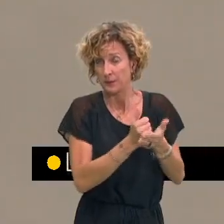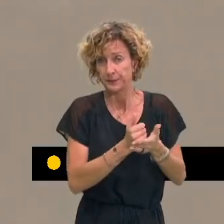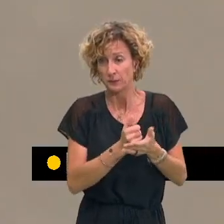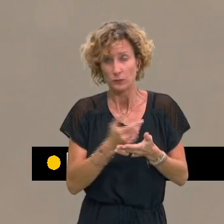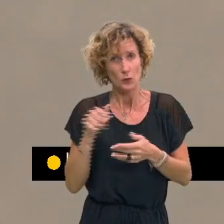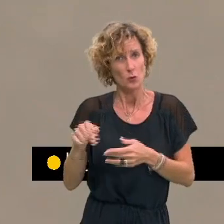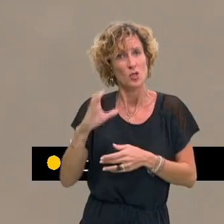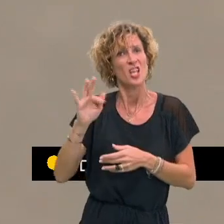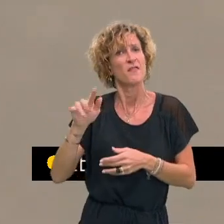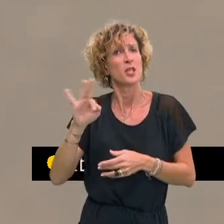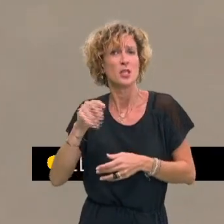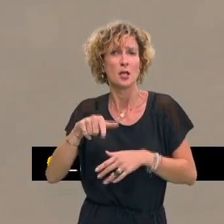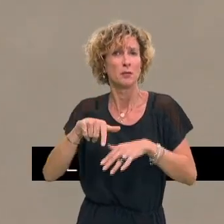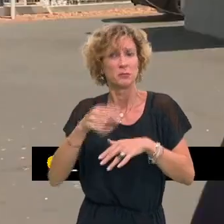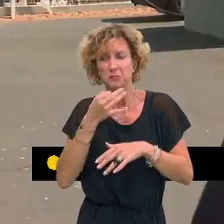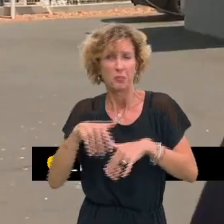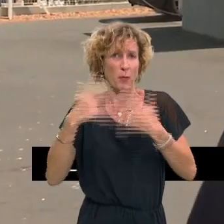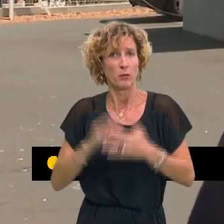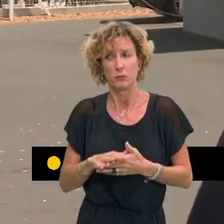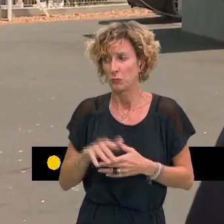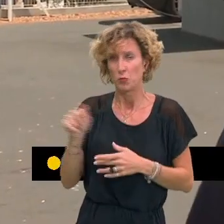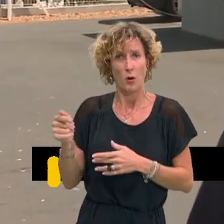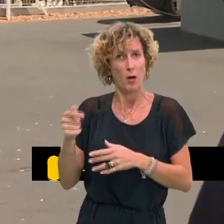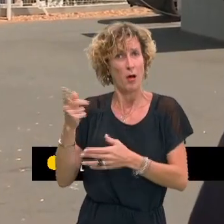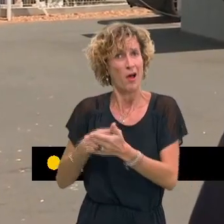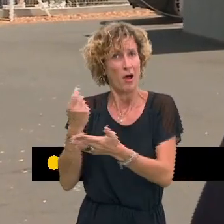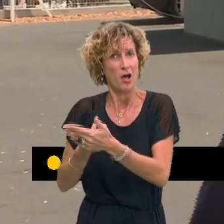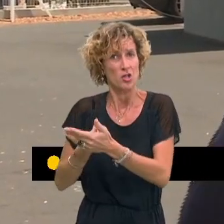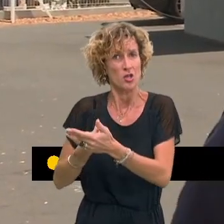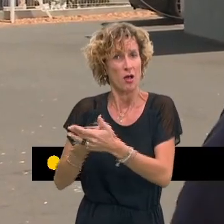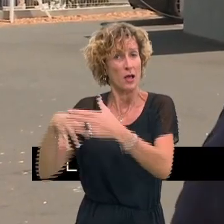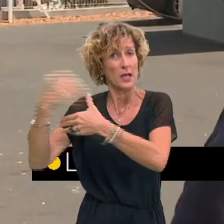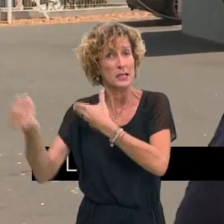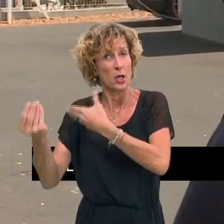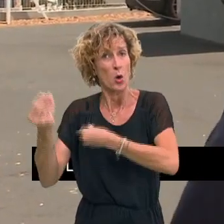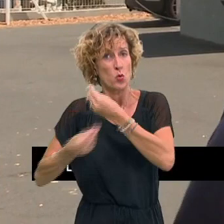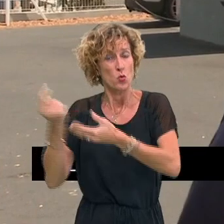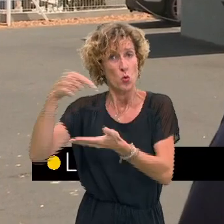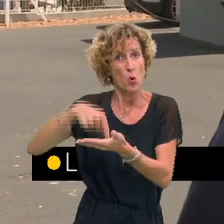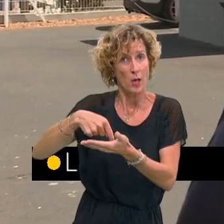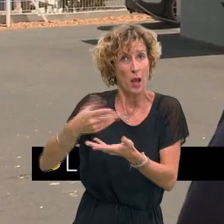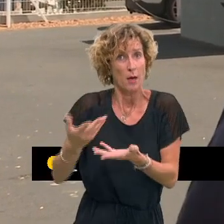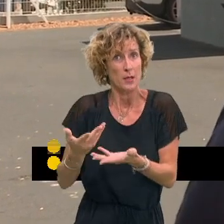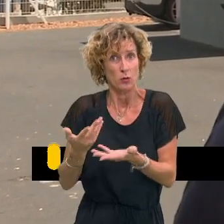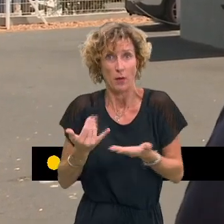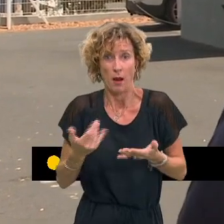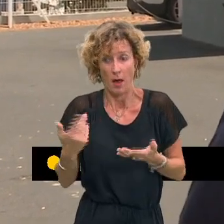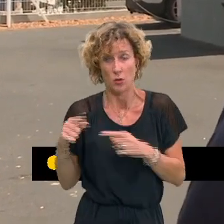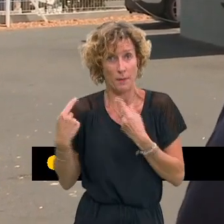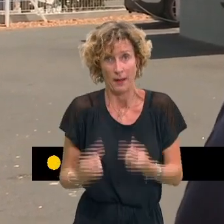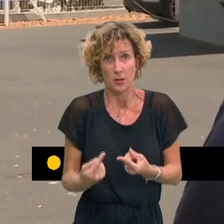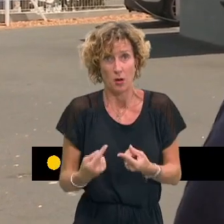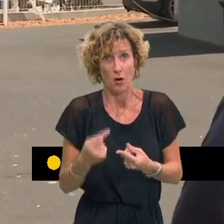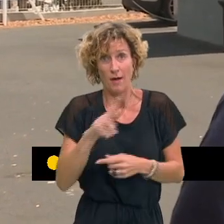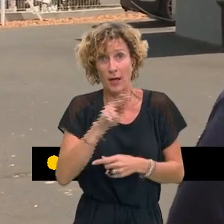provenance du repreneur. Que ce soit un acteur extérieur ou local, vu qu'avec Run Market, on a eu le local avec les reins qui